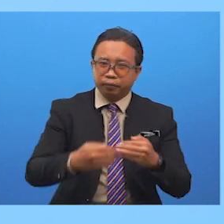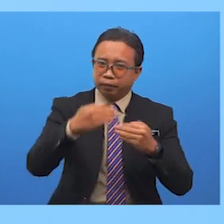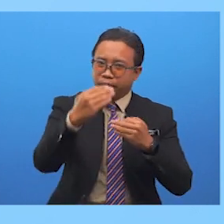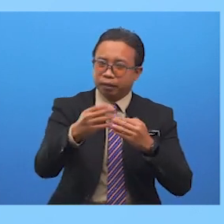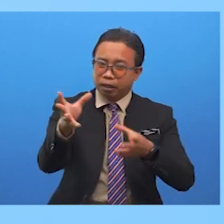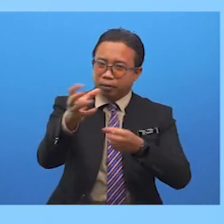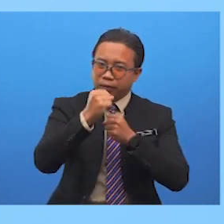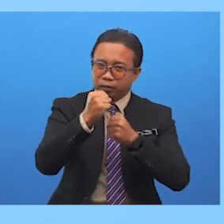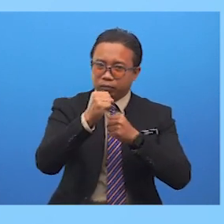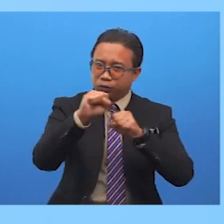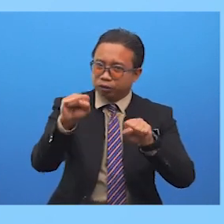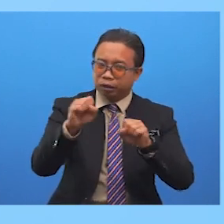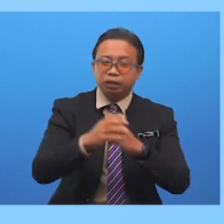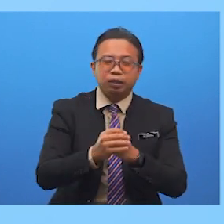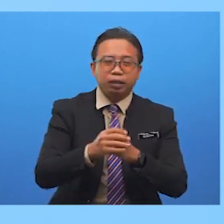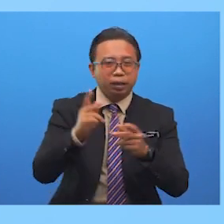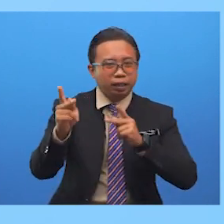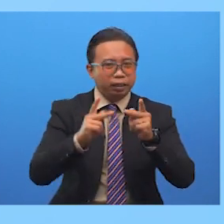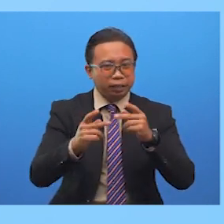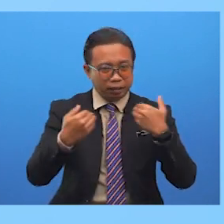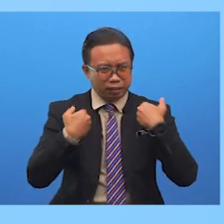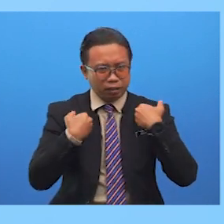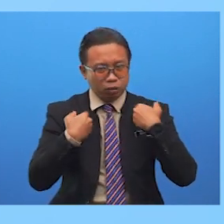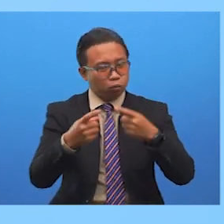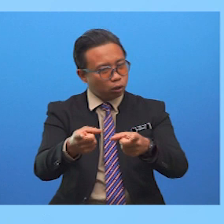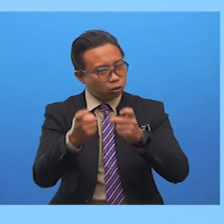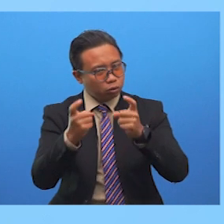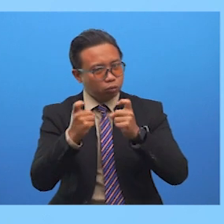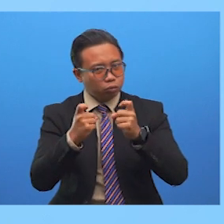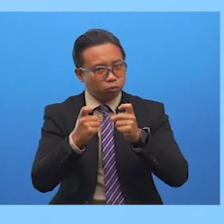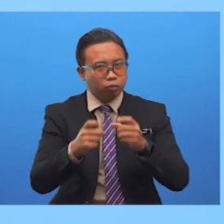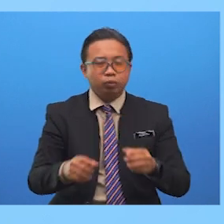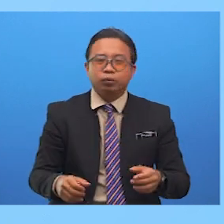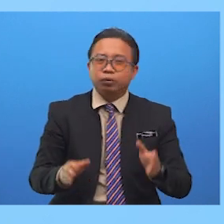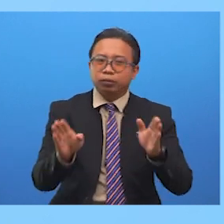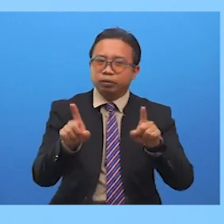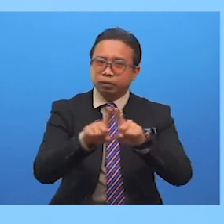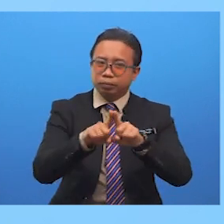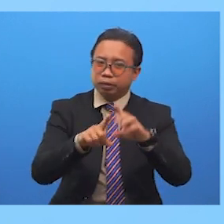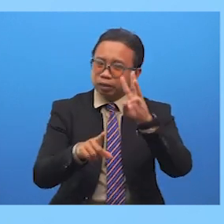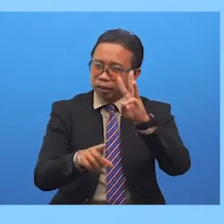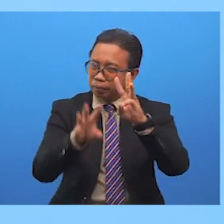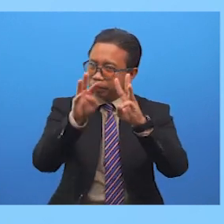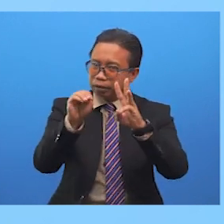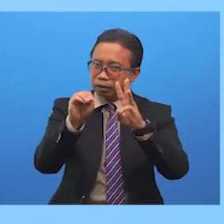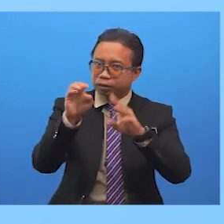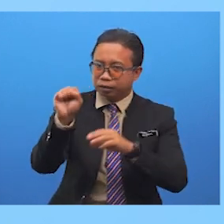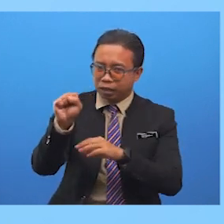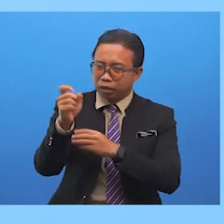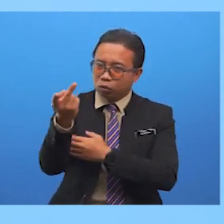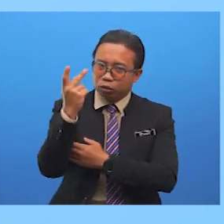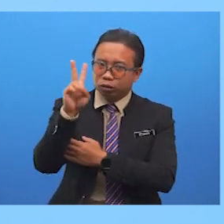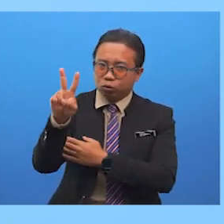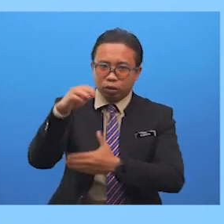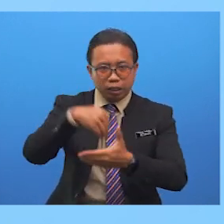kita dapat rumuskan bahwa kereta mengalami pecutan dengan kadar 6 ite website